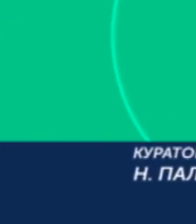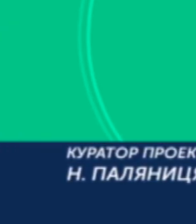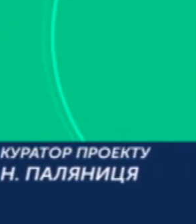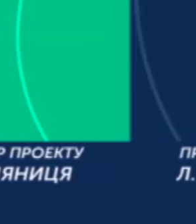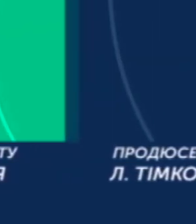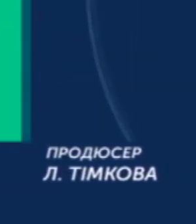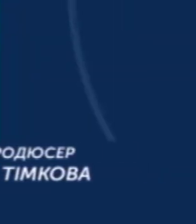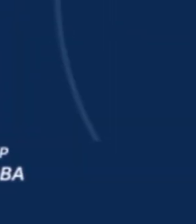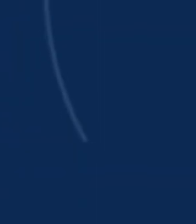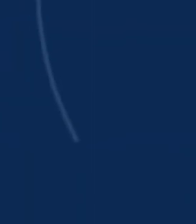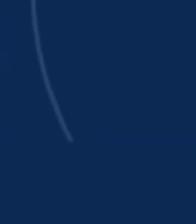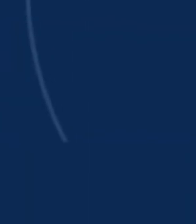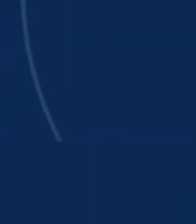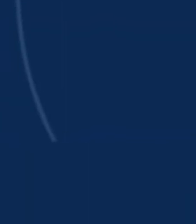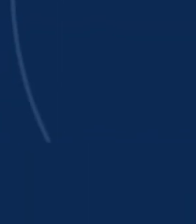Дякую.